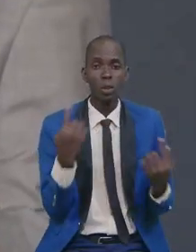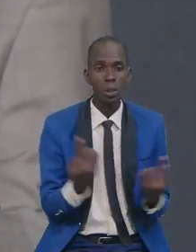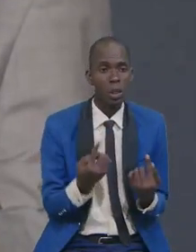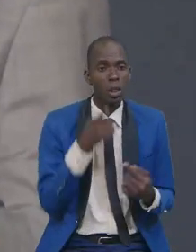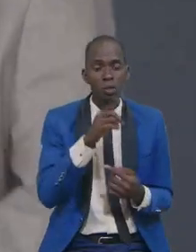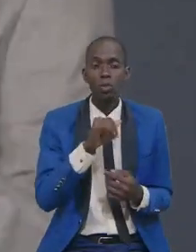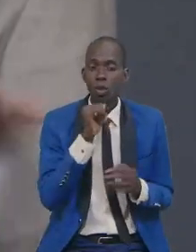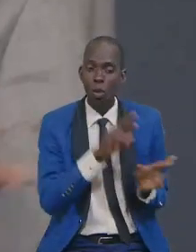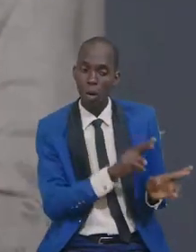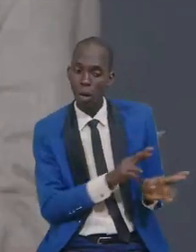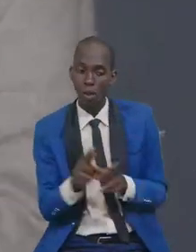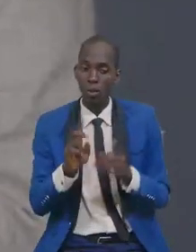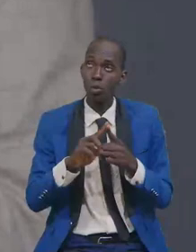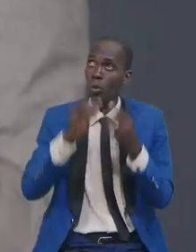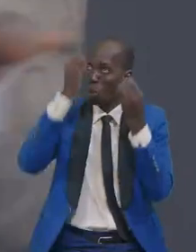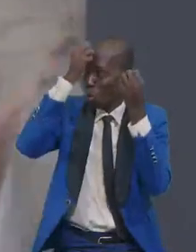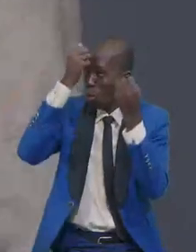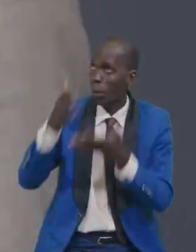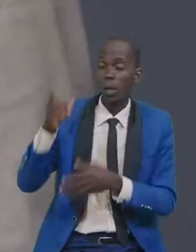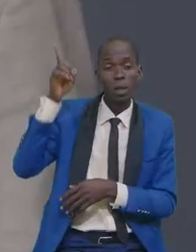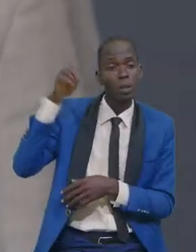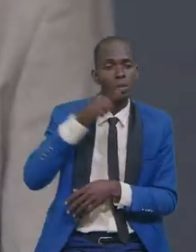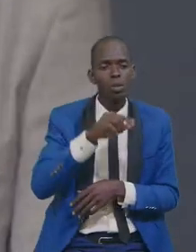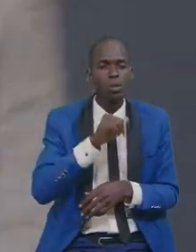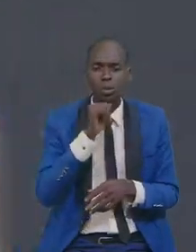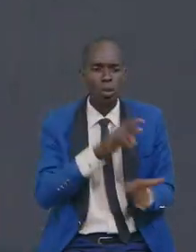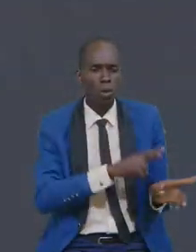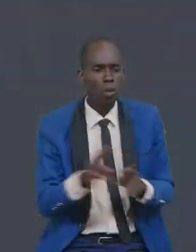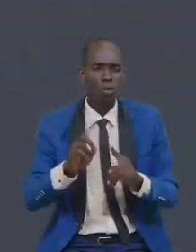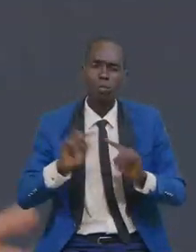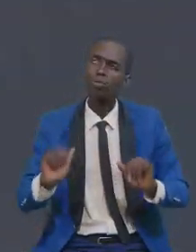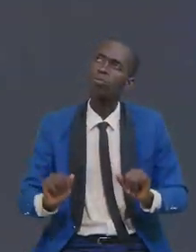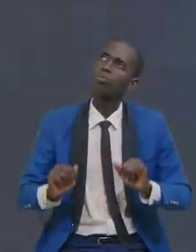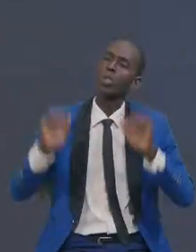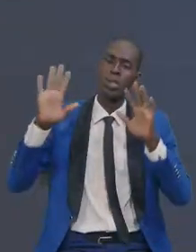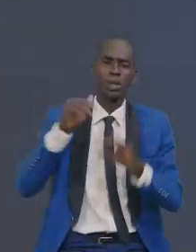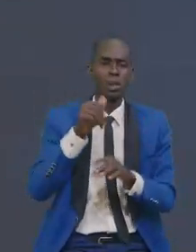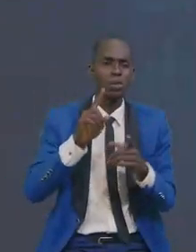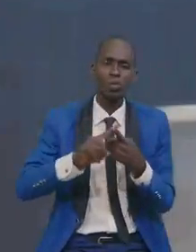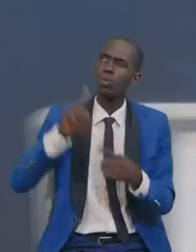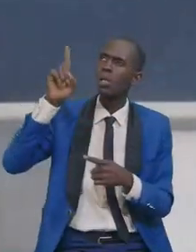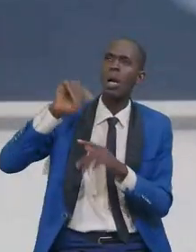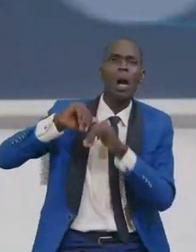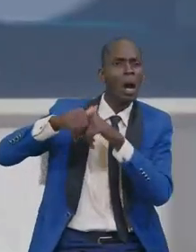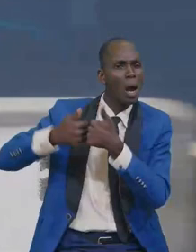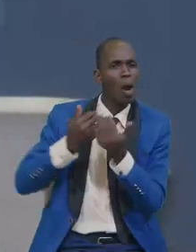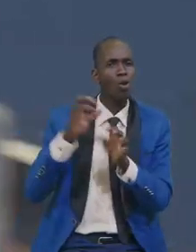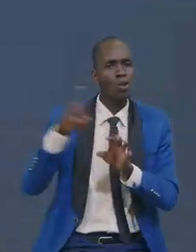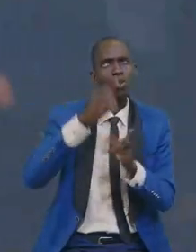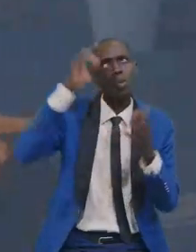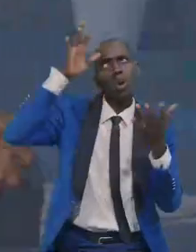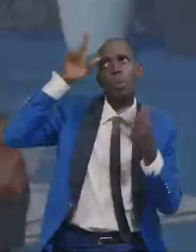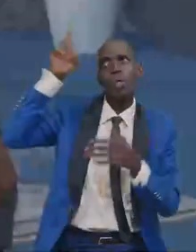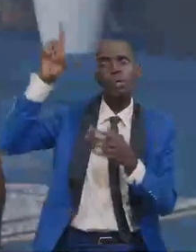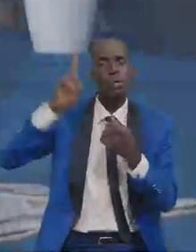et tu n'es pas disposé à lui obéir, et tu n'es pas disposé à t'engager au Seigneur, comment